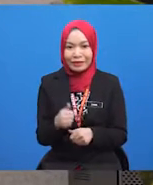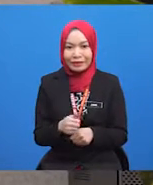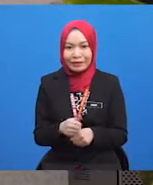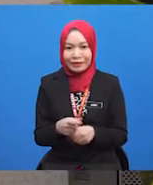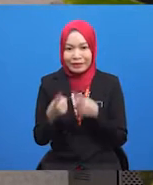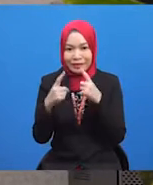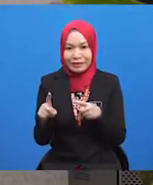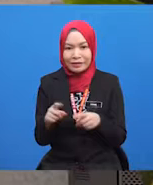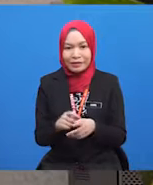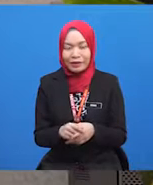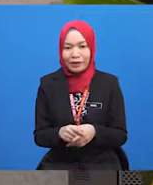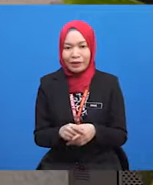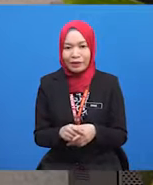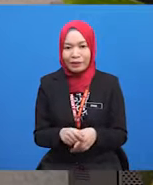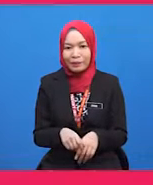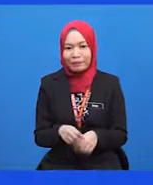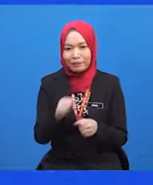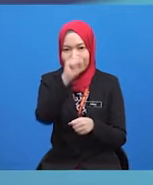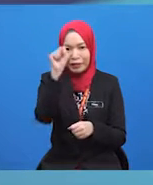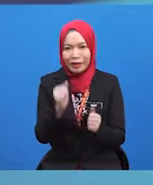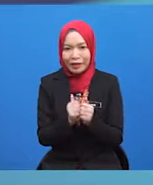kesemua soalan kefahaman dengan betul.